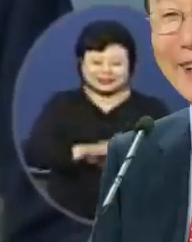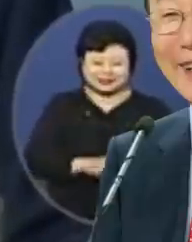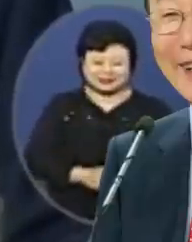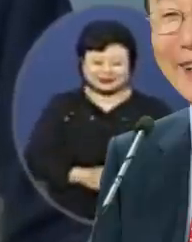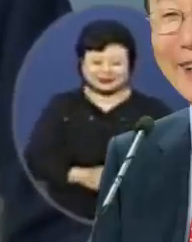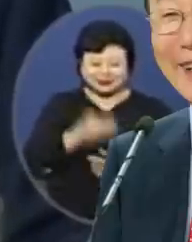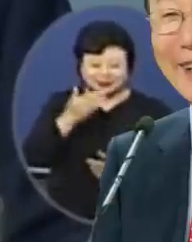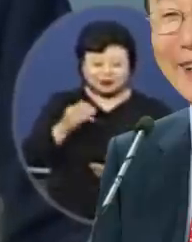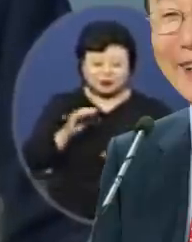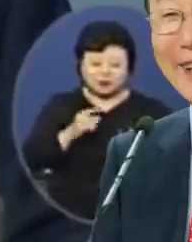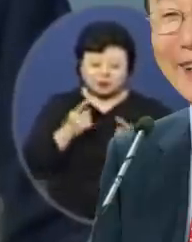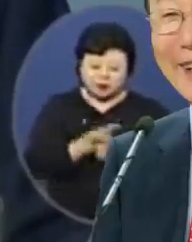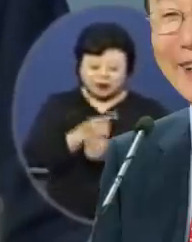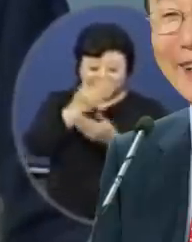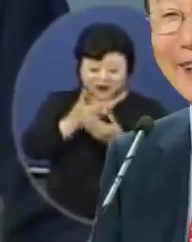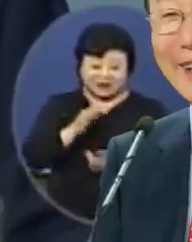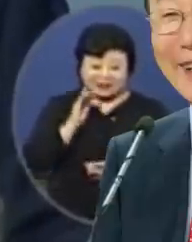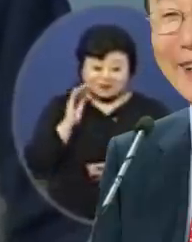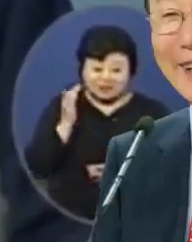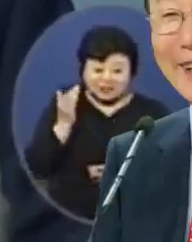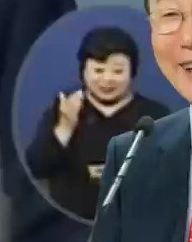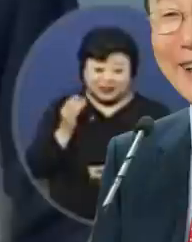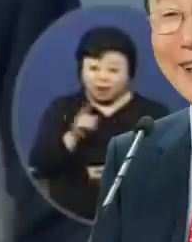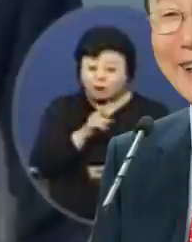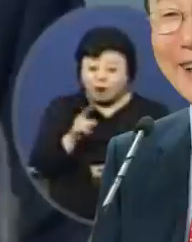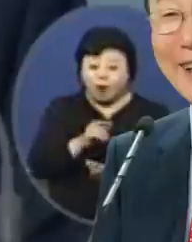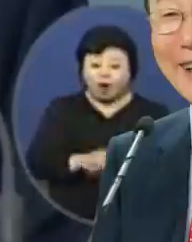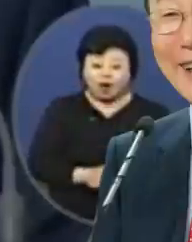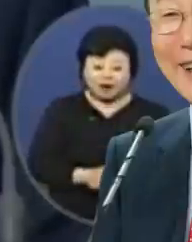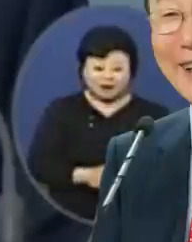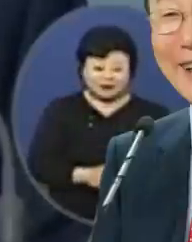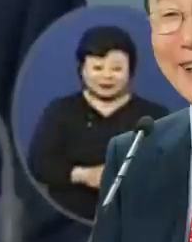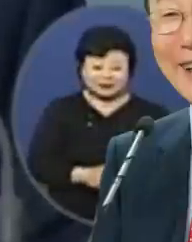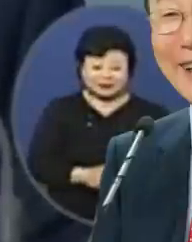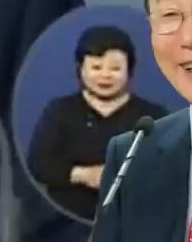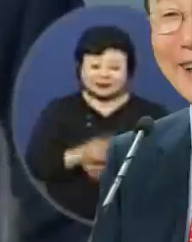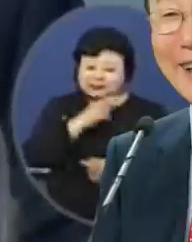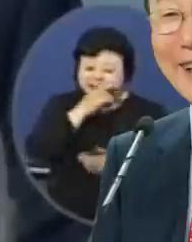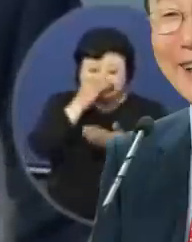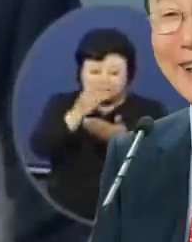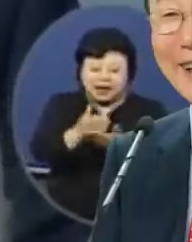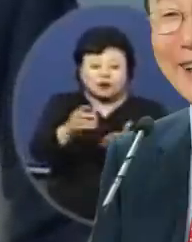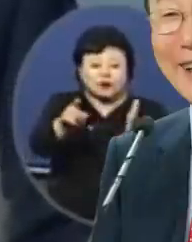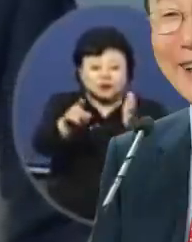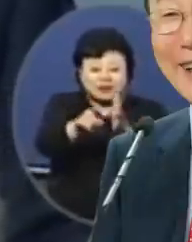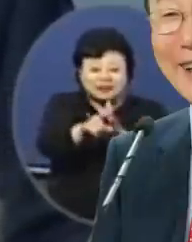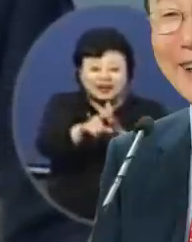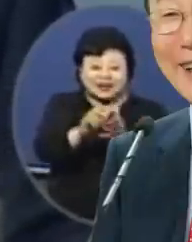것이 여러분 변화를 가져오는 것입니다. 무엇을 의심하지 않고 믿느냐?